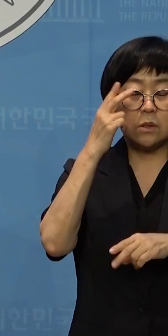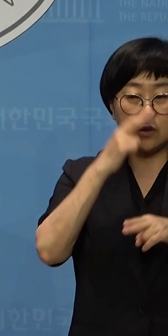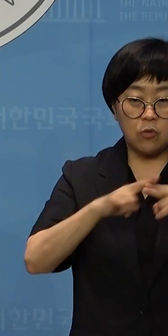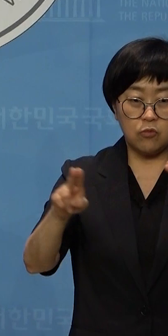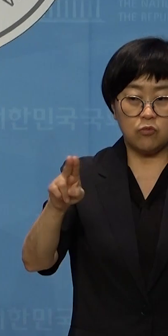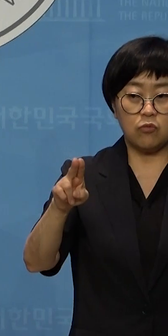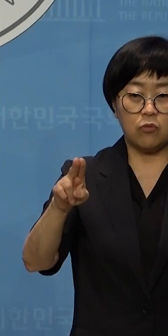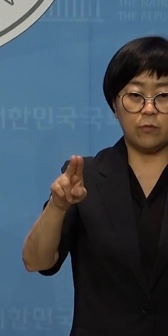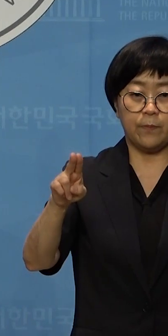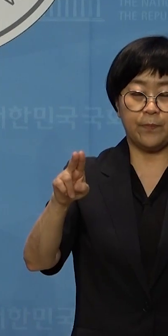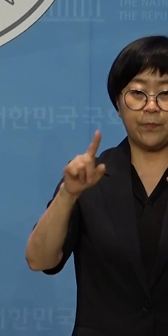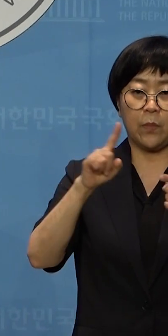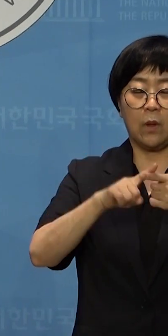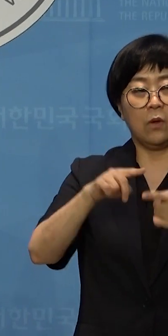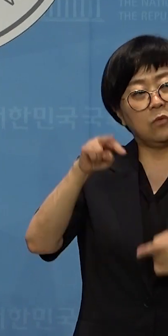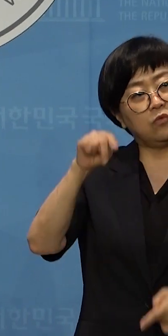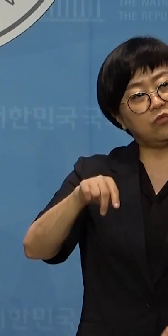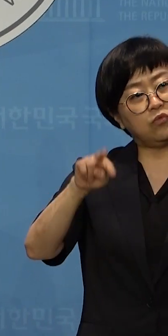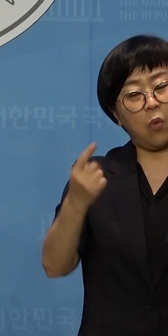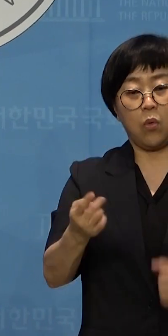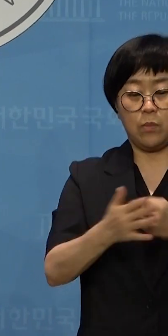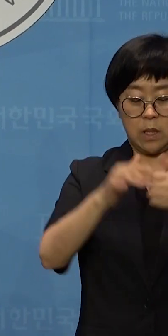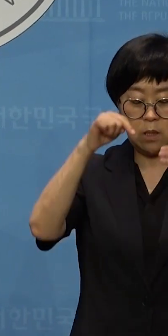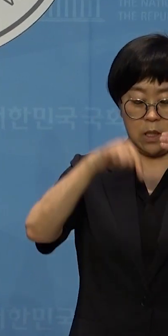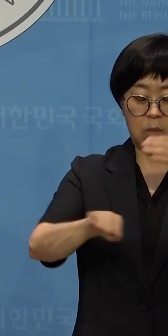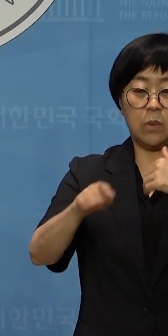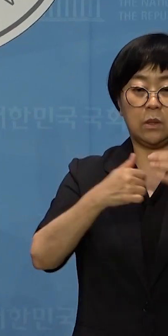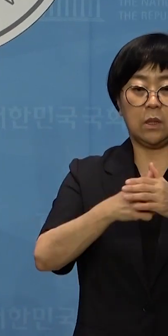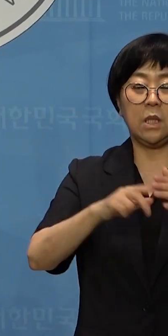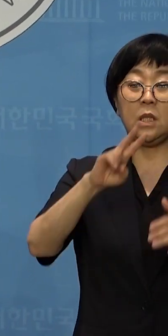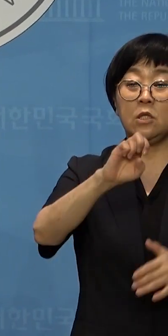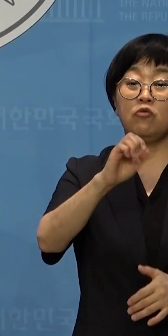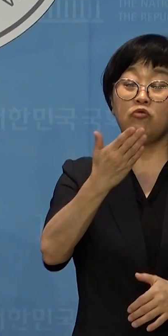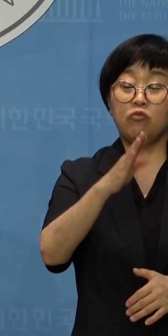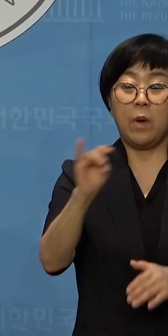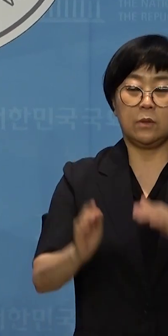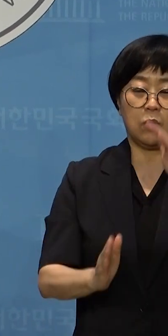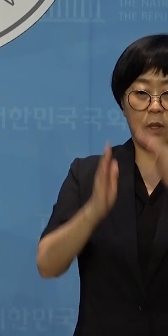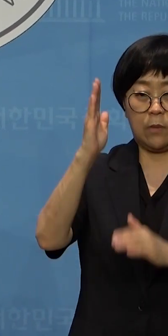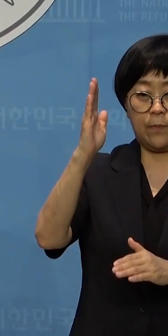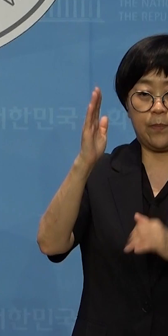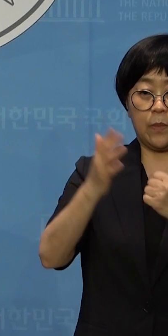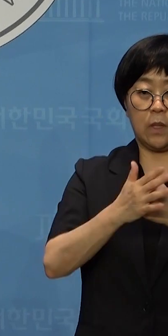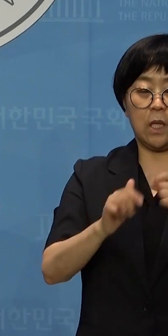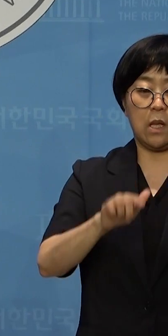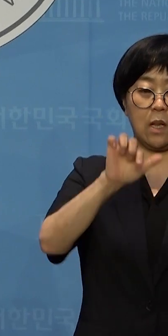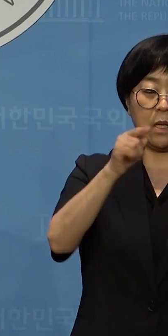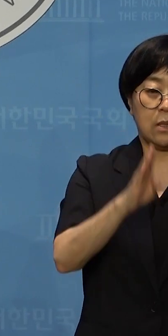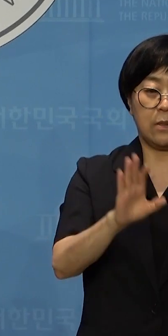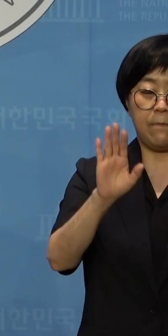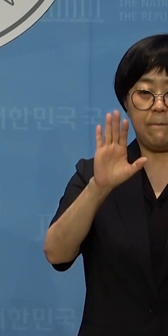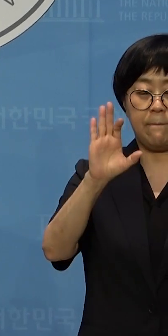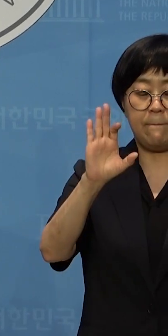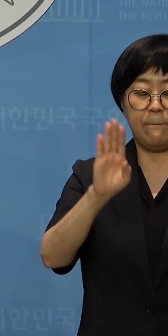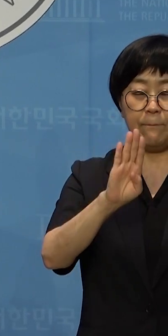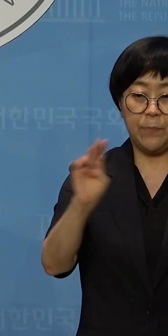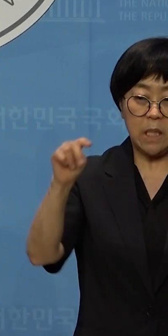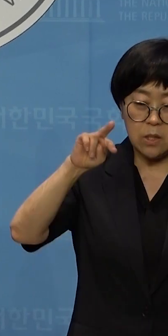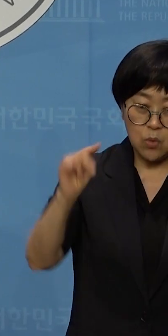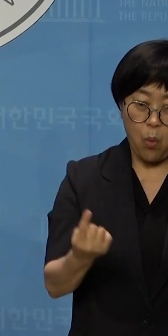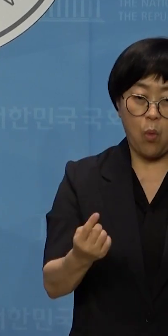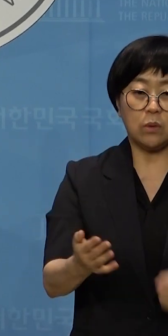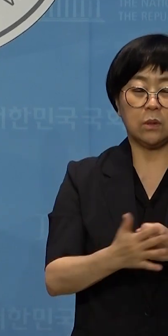계총 총탄화수소가 최고 농도 기준치를 29배 초과했고 1급 발암물질인 비소는